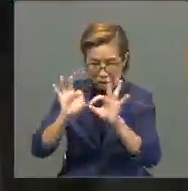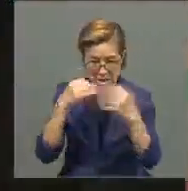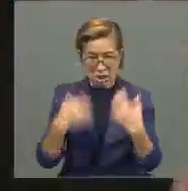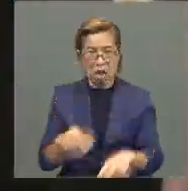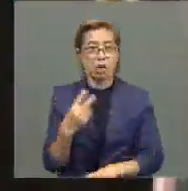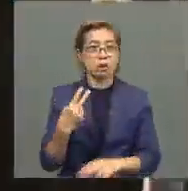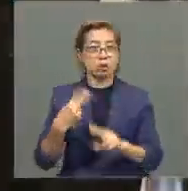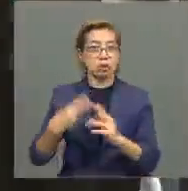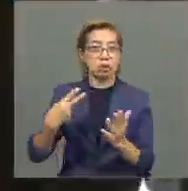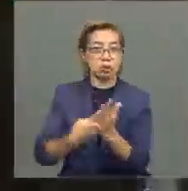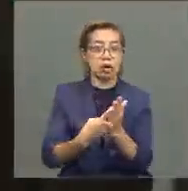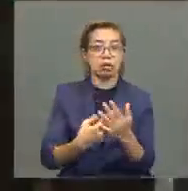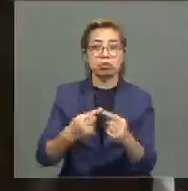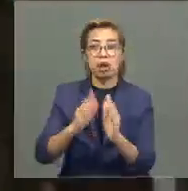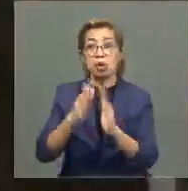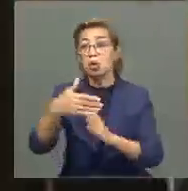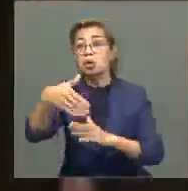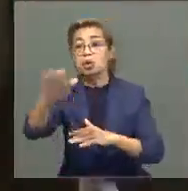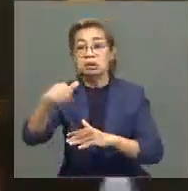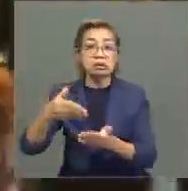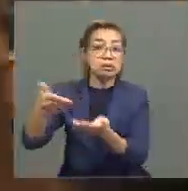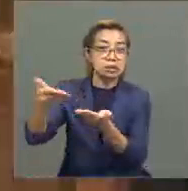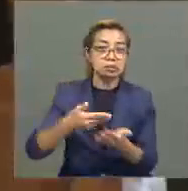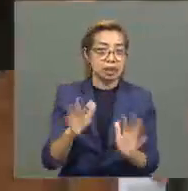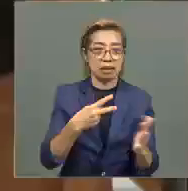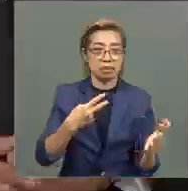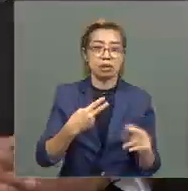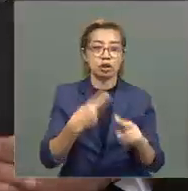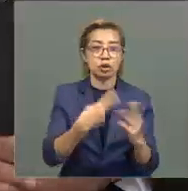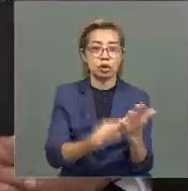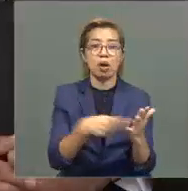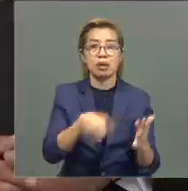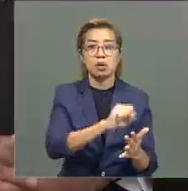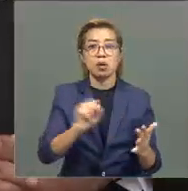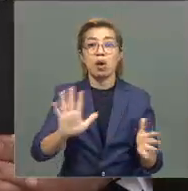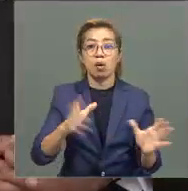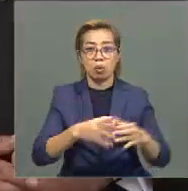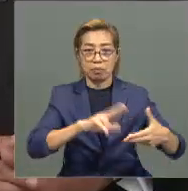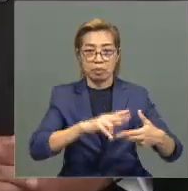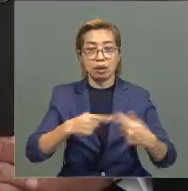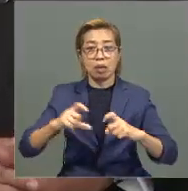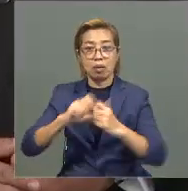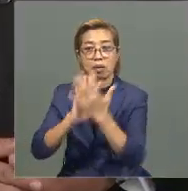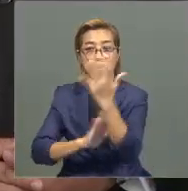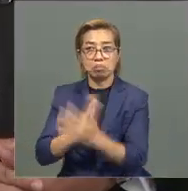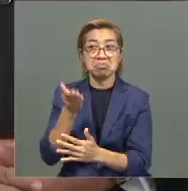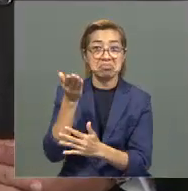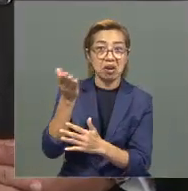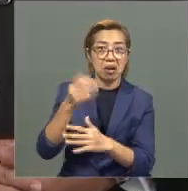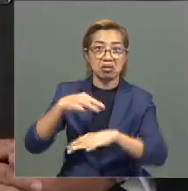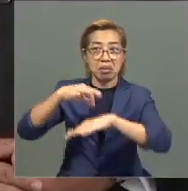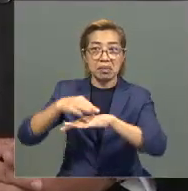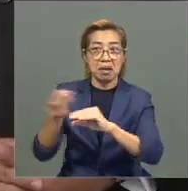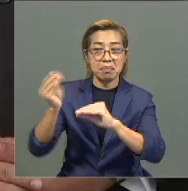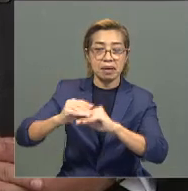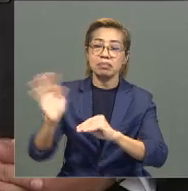ารัฐเนี่ยจะไม่มีชื่อคนนอกส่วนพรรคภูมิใจไทยยืนยันนะครับว่าล่าสุดเนี่ยจะไม่ขอโควต้ารัฐมนตรีเพิ่มและจะ